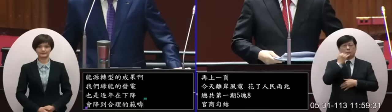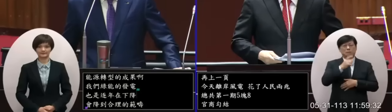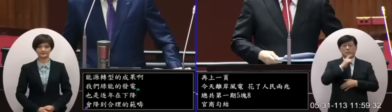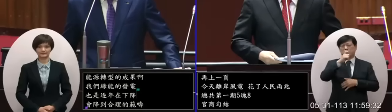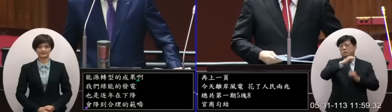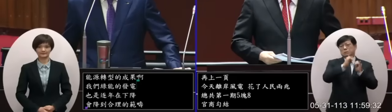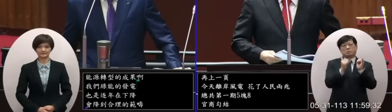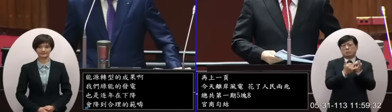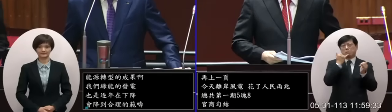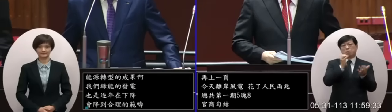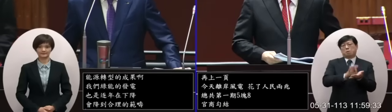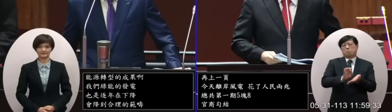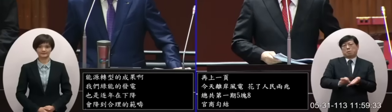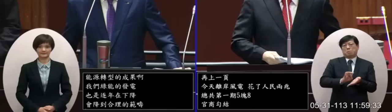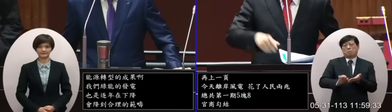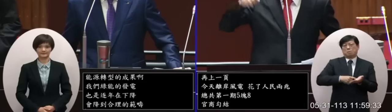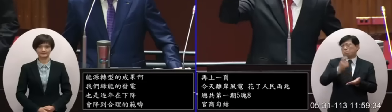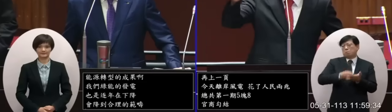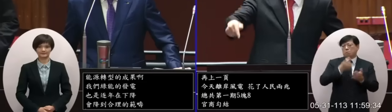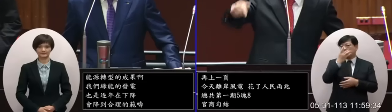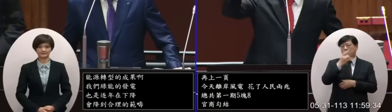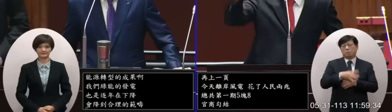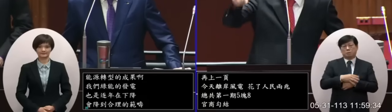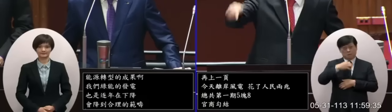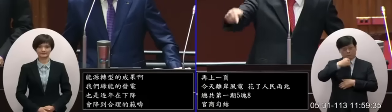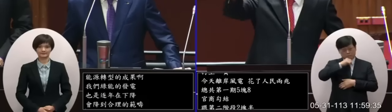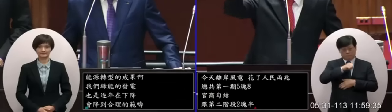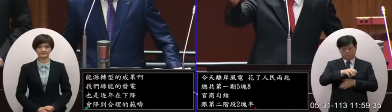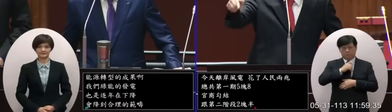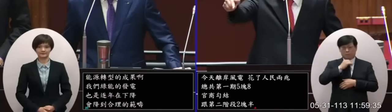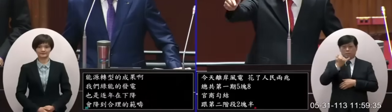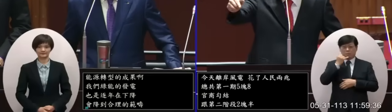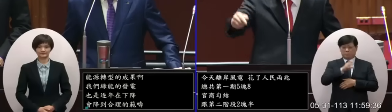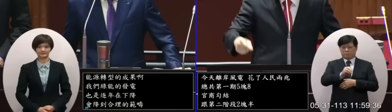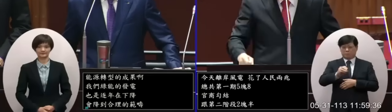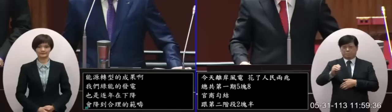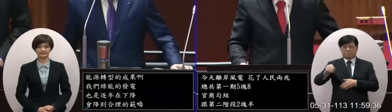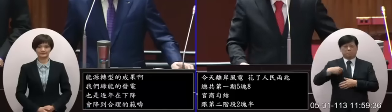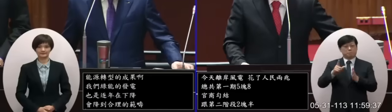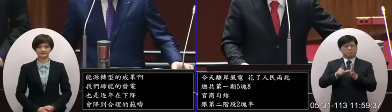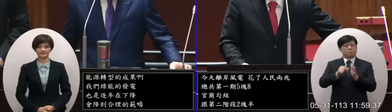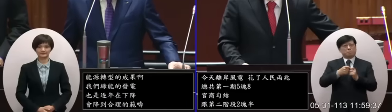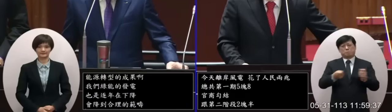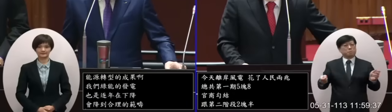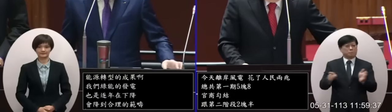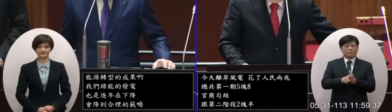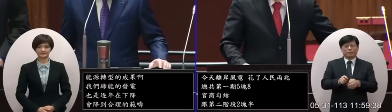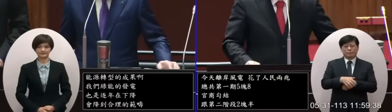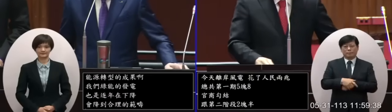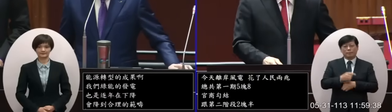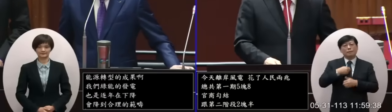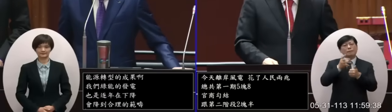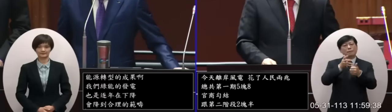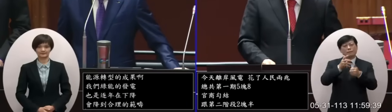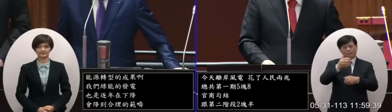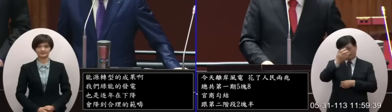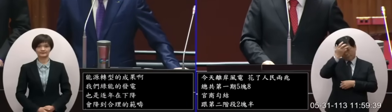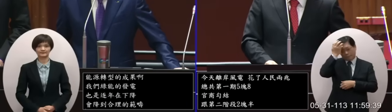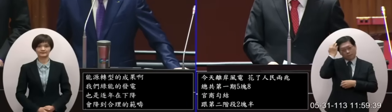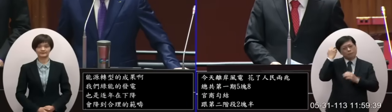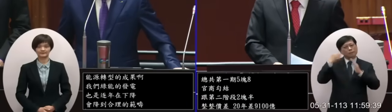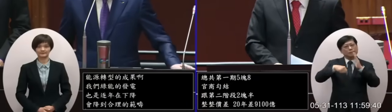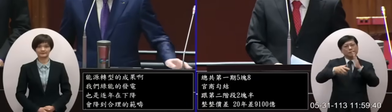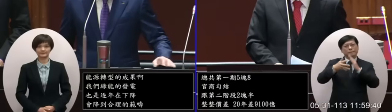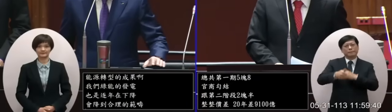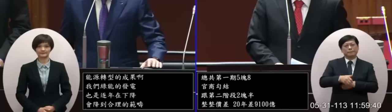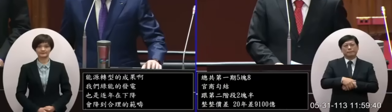10代啊，10代人都吃不完，吃台湾世世代代的血泪。好，请问院